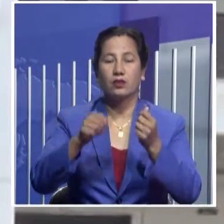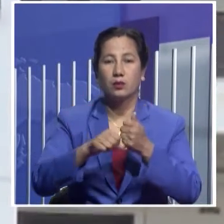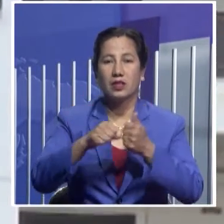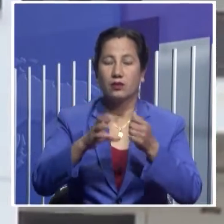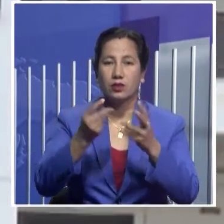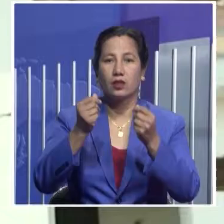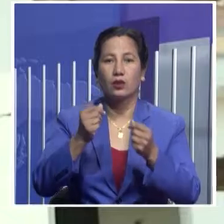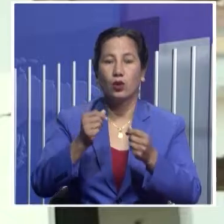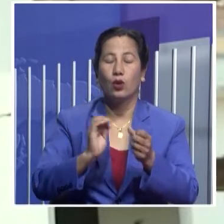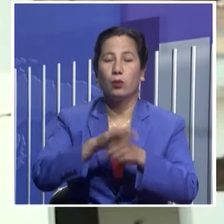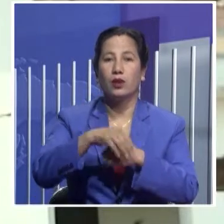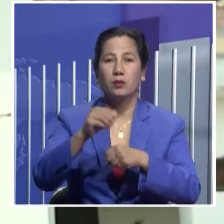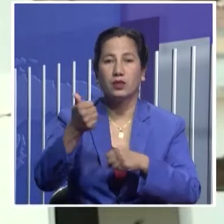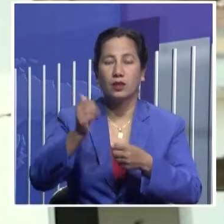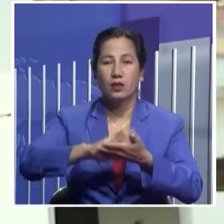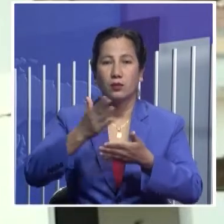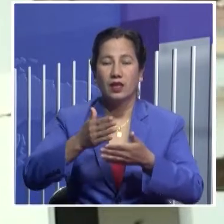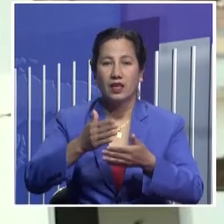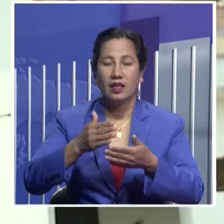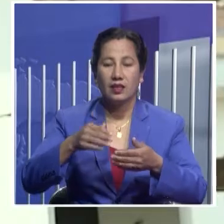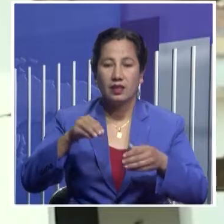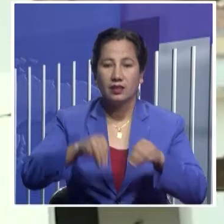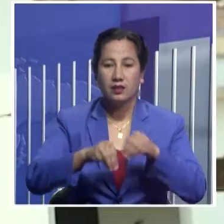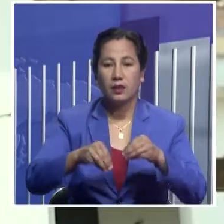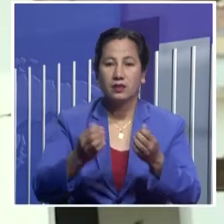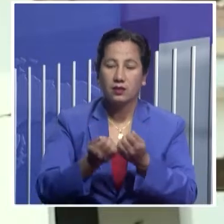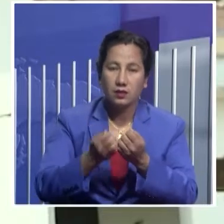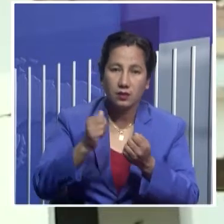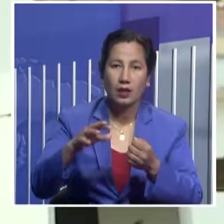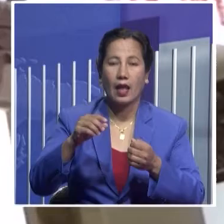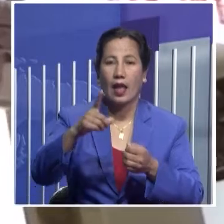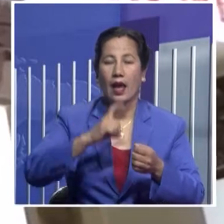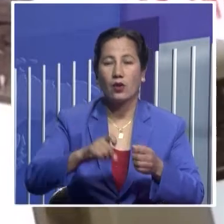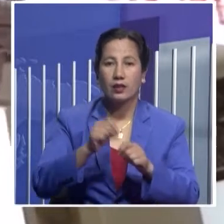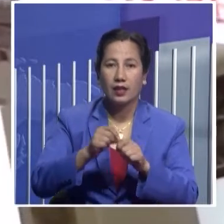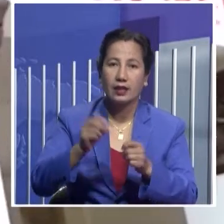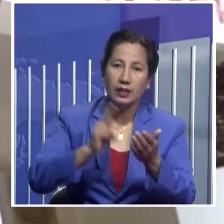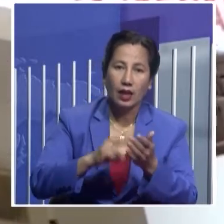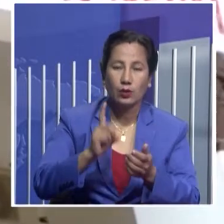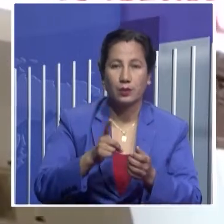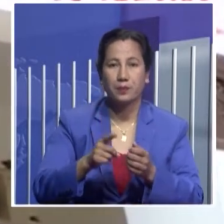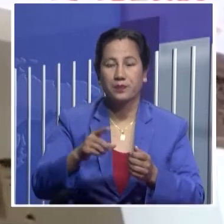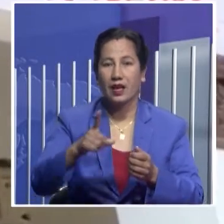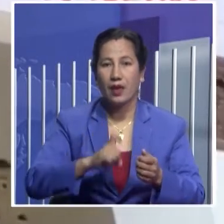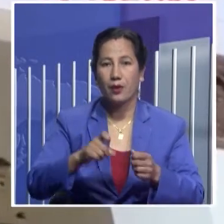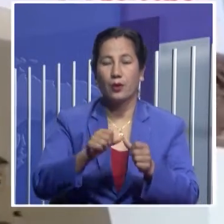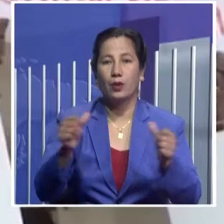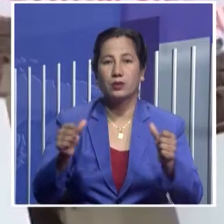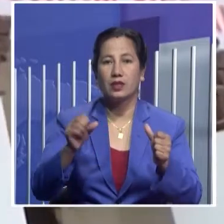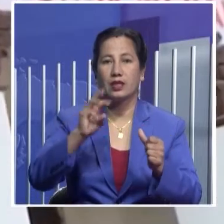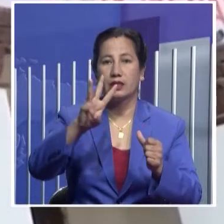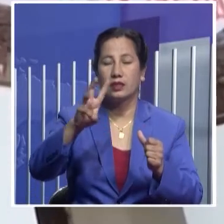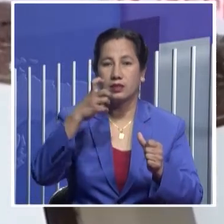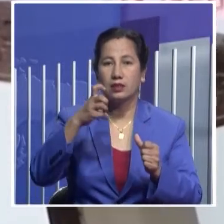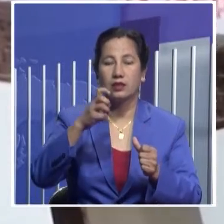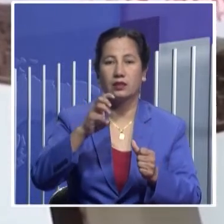बढीमा 6 महिनाभित्र निर्वाचन गरिसक्नुपर्ने भएकाले निर्वाचन आयोगले तयारी थालेको हो। आयोगका अनुसार